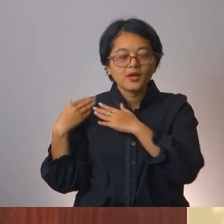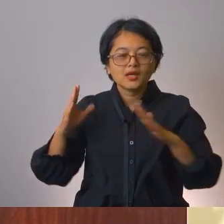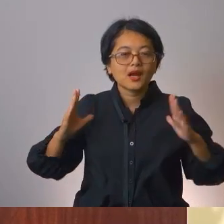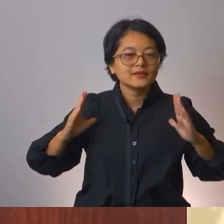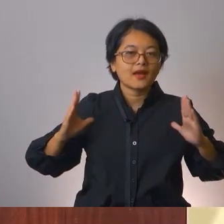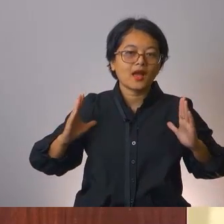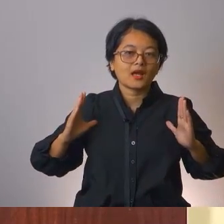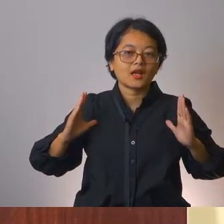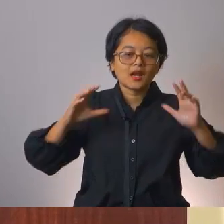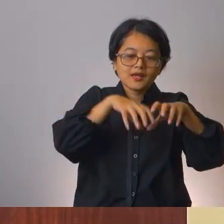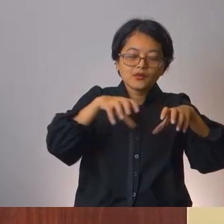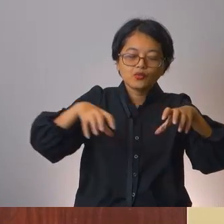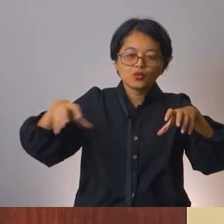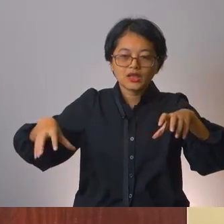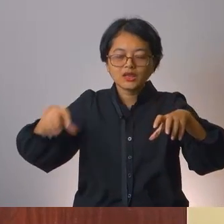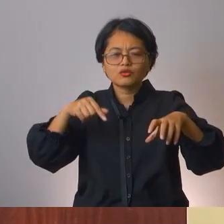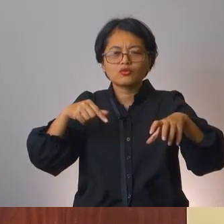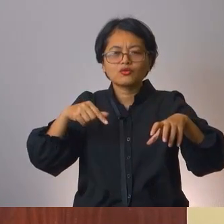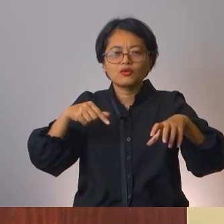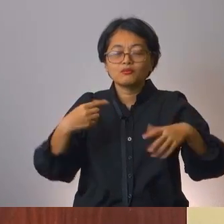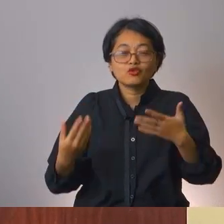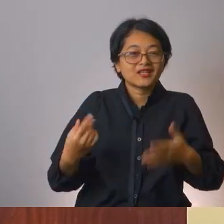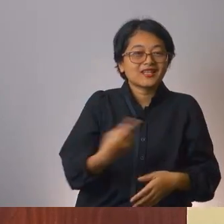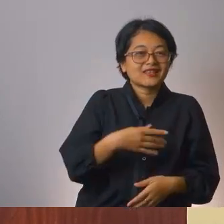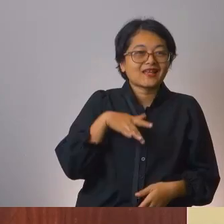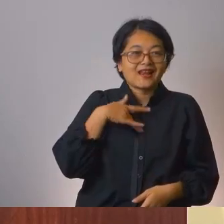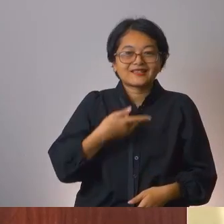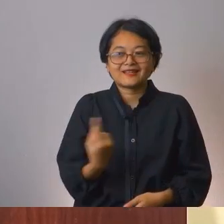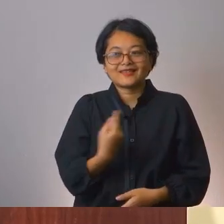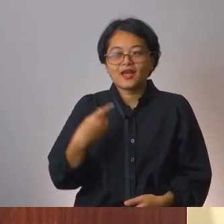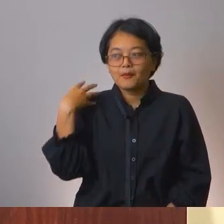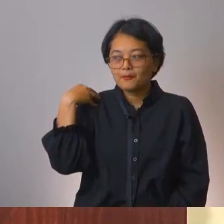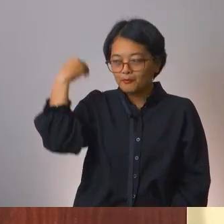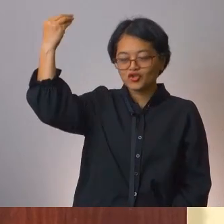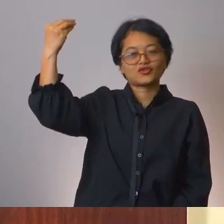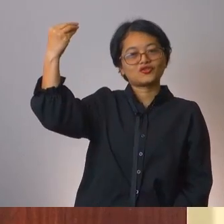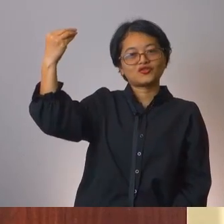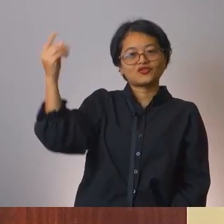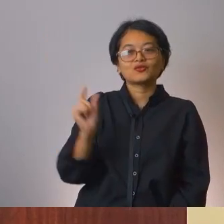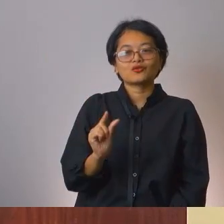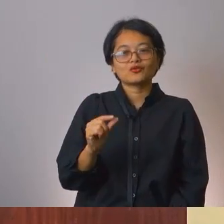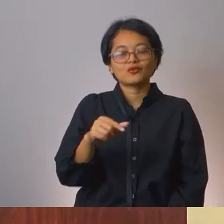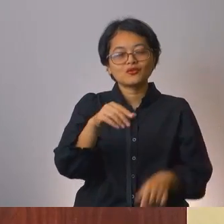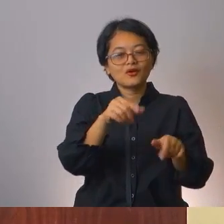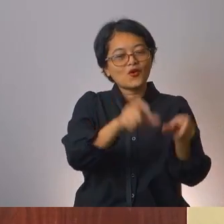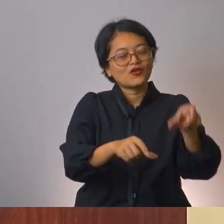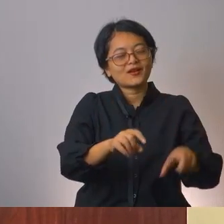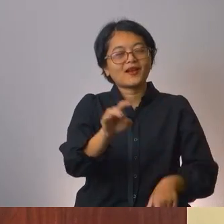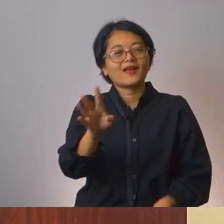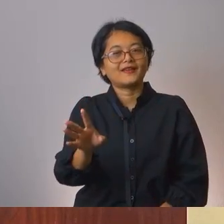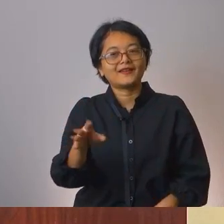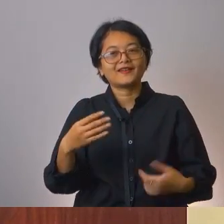membuat kita menjadi tuan bagi saudara-saudara kita yang lain. Bapak Ibu yang dikasihi